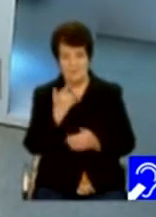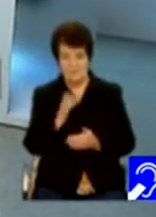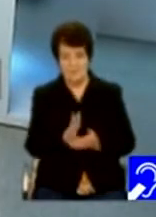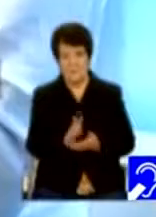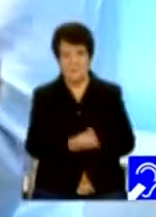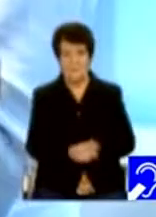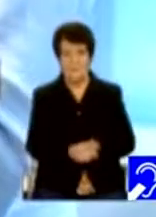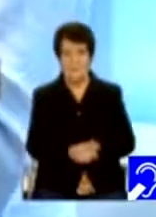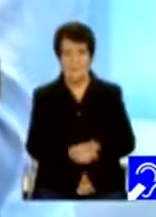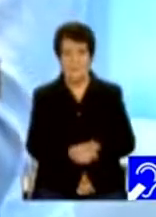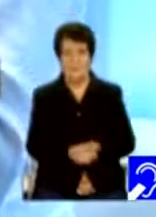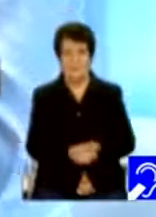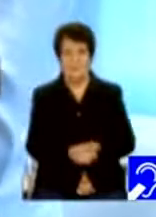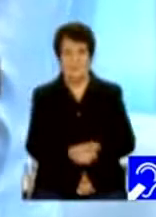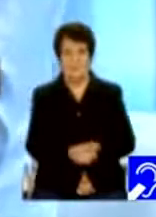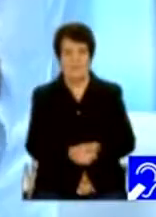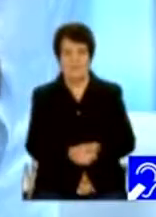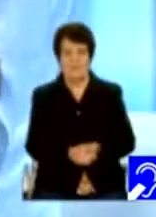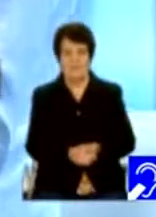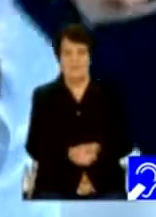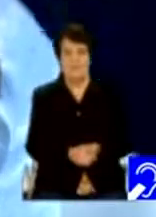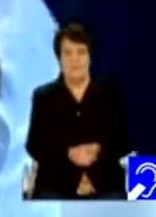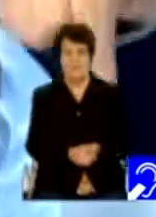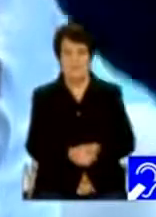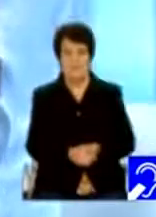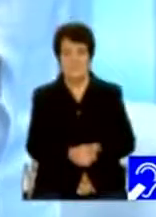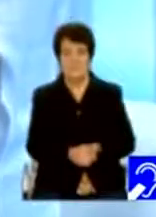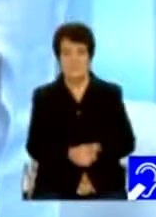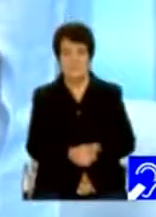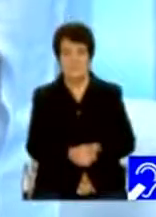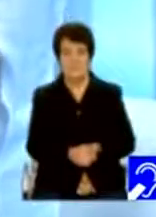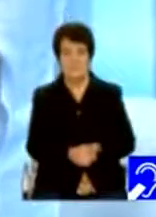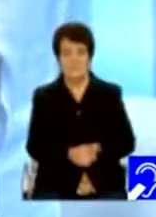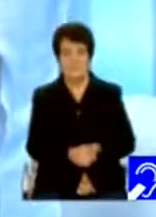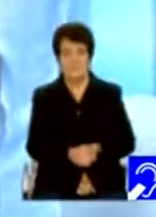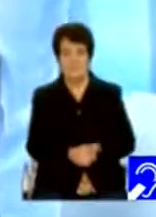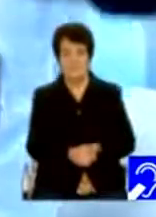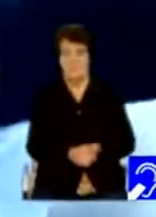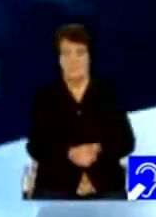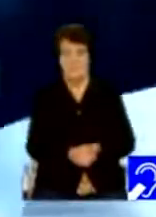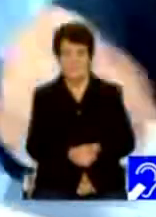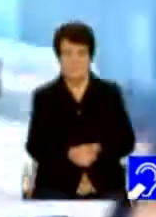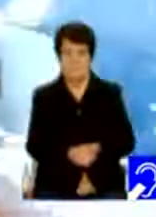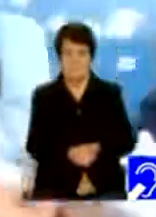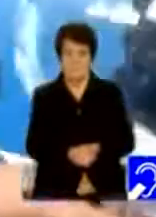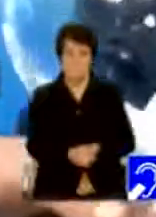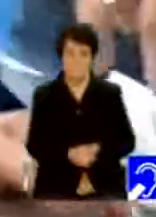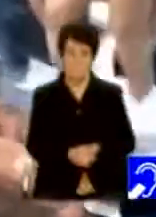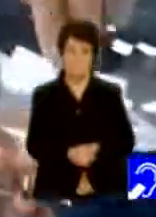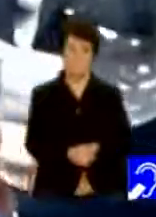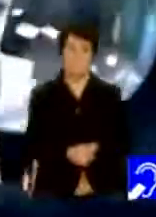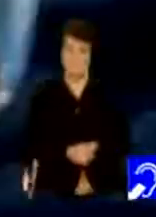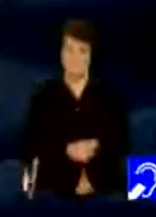Au mandatat. Ca să-i întreb. Haideți, așteptăm soluții. Eu aș vrea... Nu aveți cum să nu. Poftim, măcar puteți să răspundeți pe scurt.